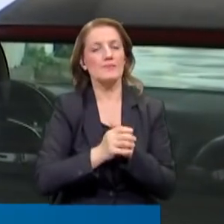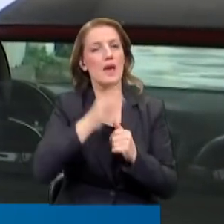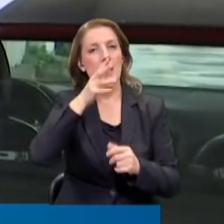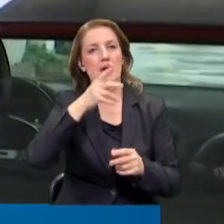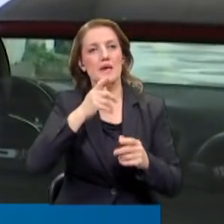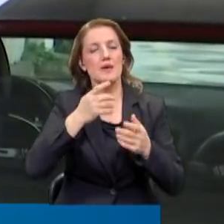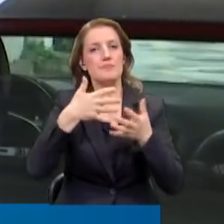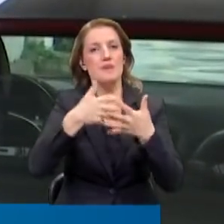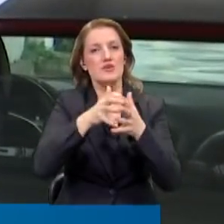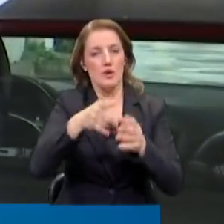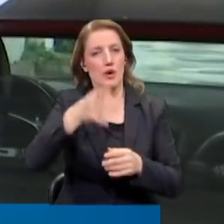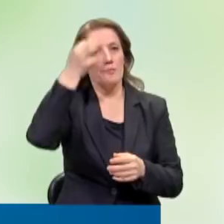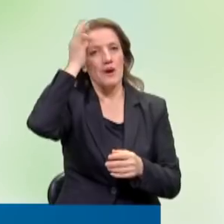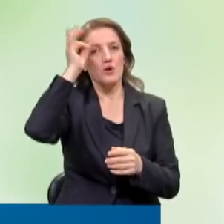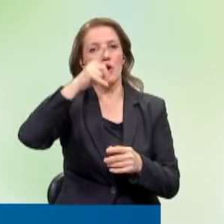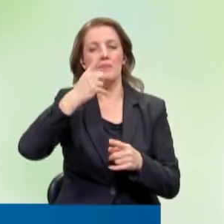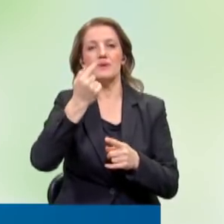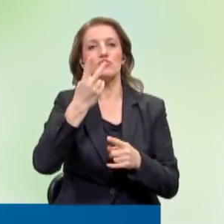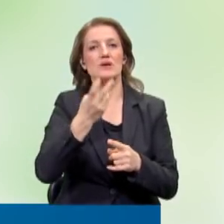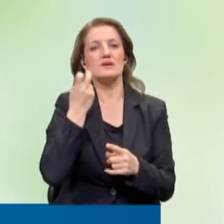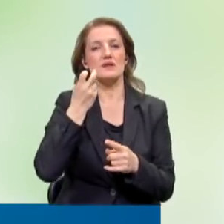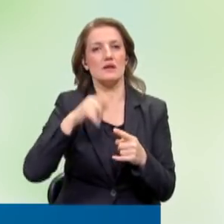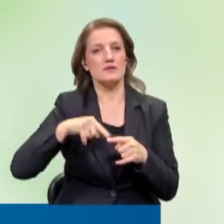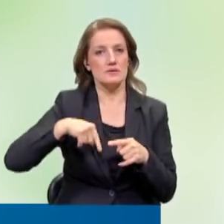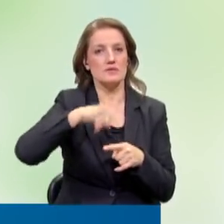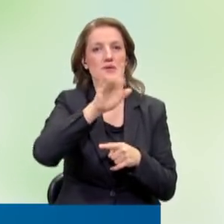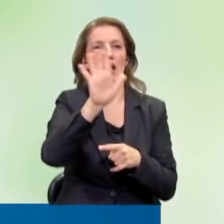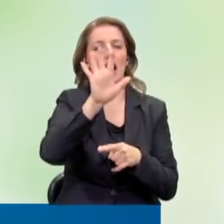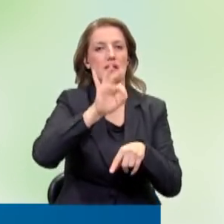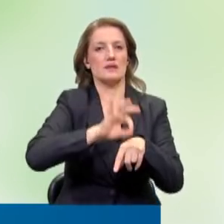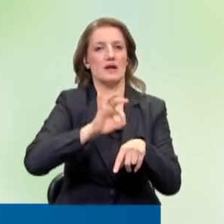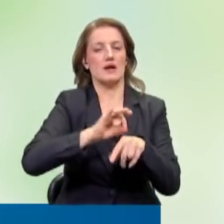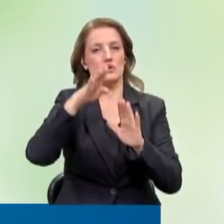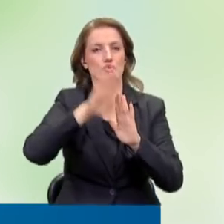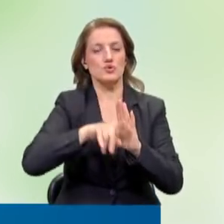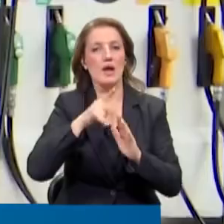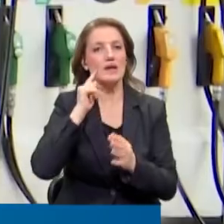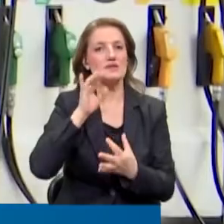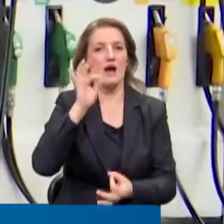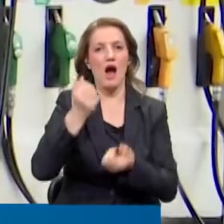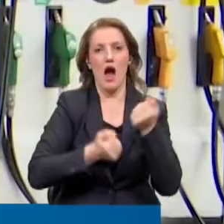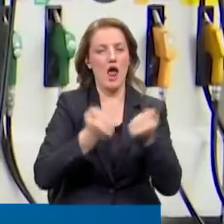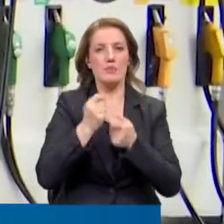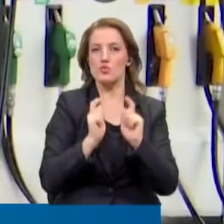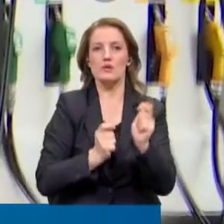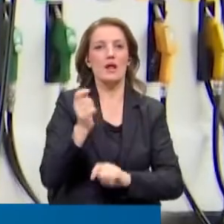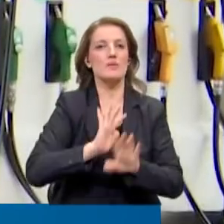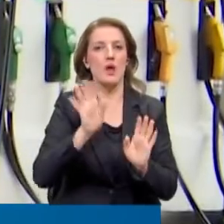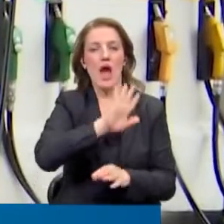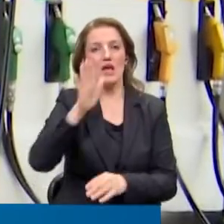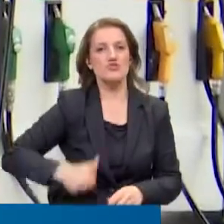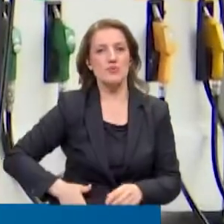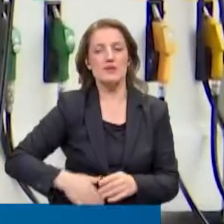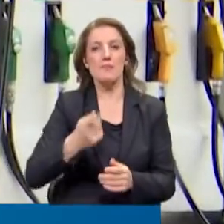Bakırköy'e eskiden 1,5-2 saatte gelirken şimdi 50 dakikaya düştüm. İnsanlar arabasını kullanamıyor. Çıkmıyor, kesesini düşünüyor. Ya